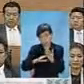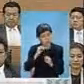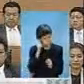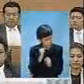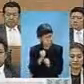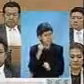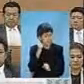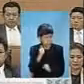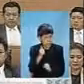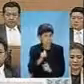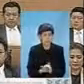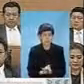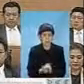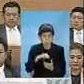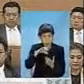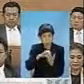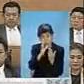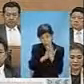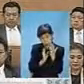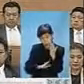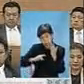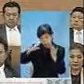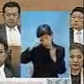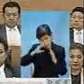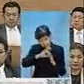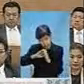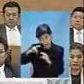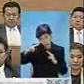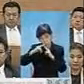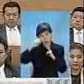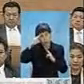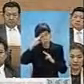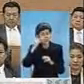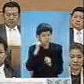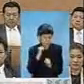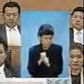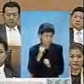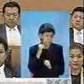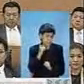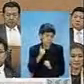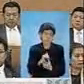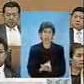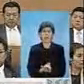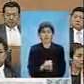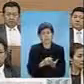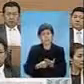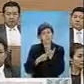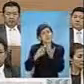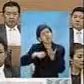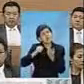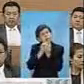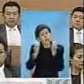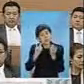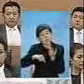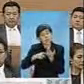ทำได้กรมแผนที่ทหารสังกัดกระทรวงกลาโหมบอกว่าทำได้แต่ไปยื่นศาลรัฐธรรมนูญศาล